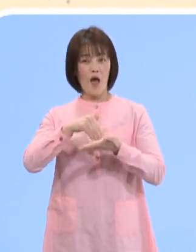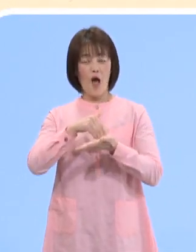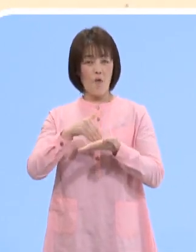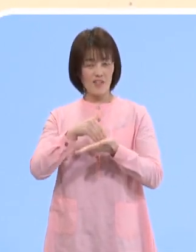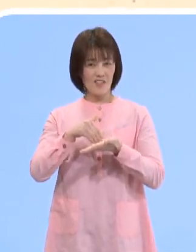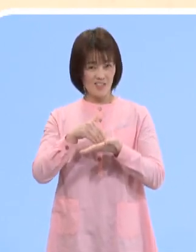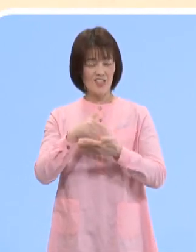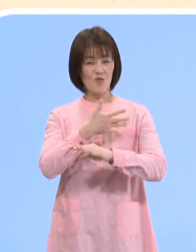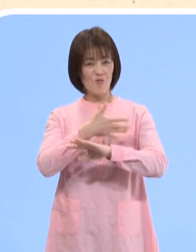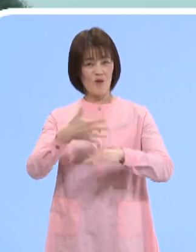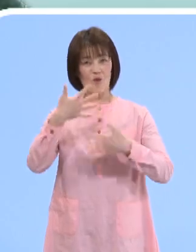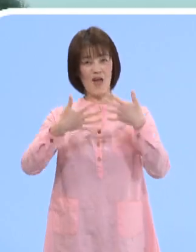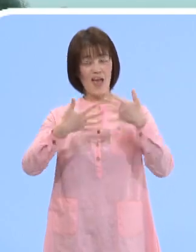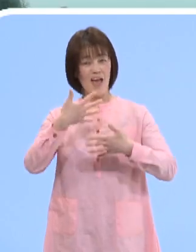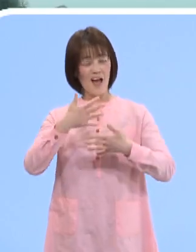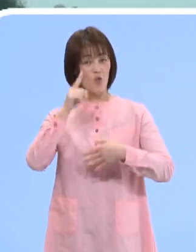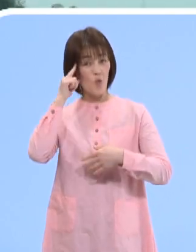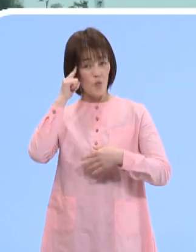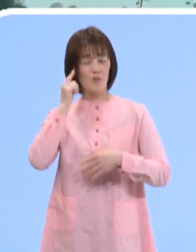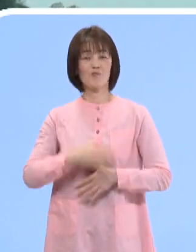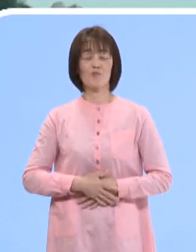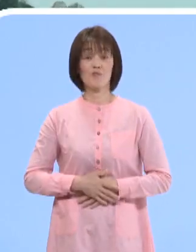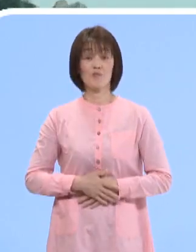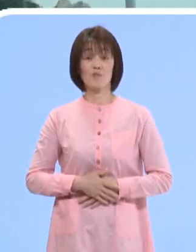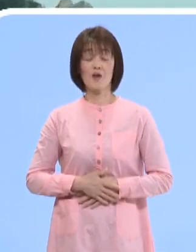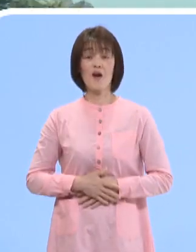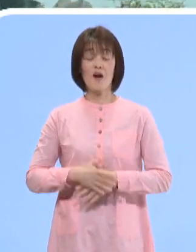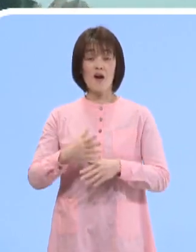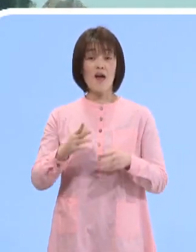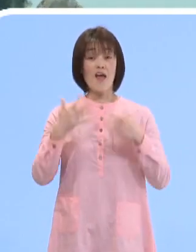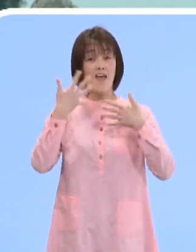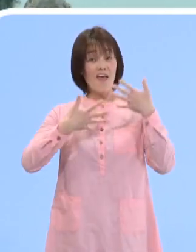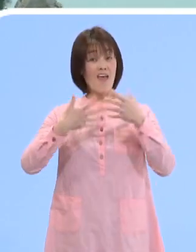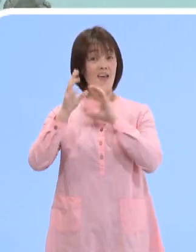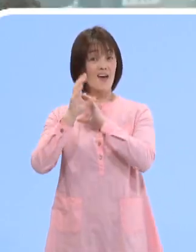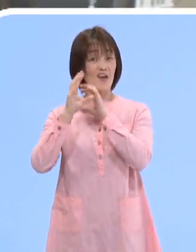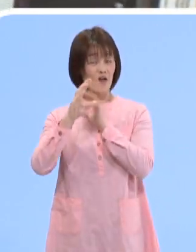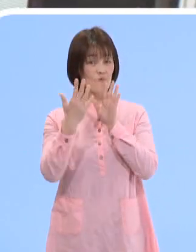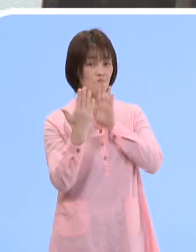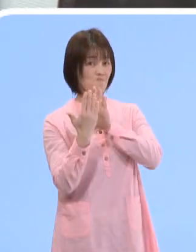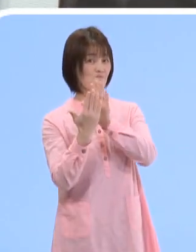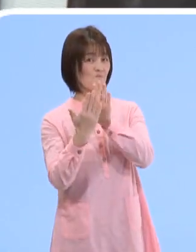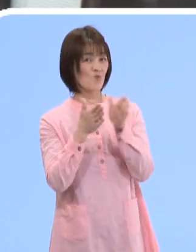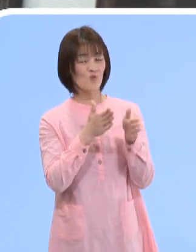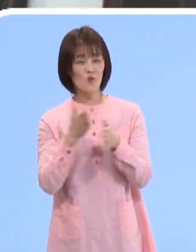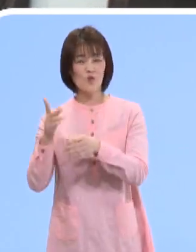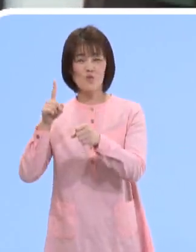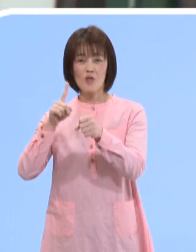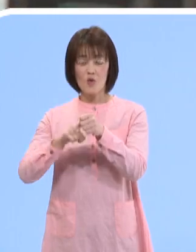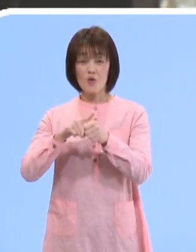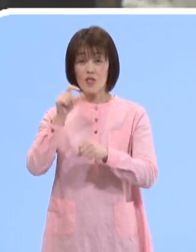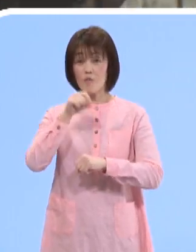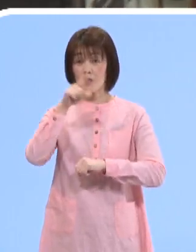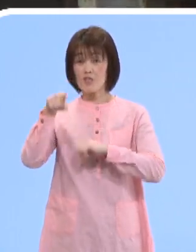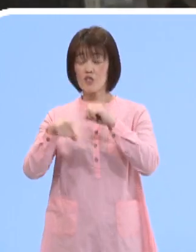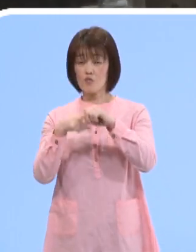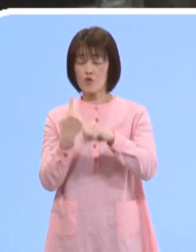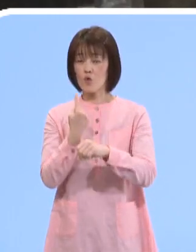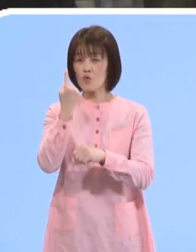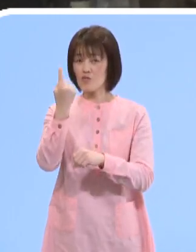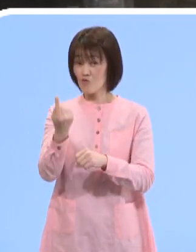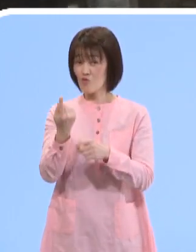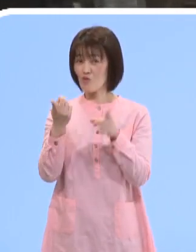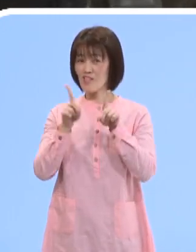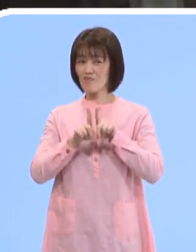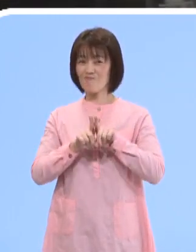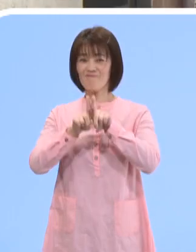ってるんじゃないかなと。 間近に迫った映画祭の準備をするということで、 映画祭の事務局へ向か